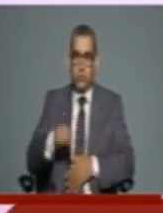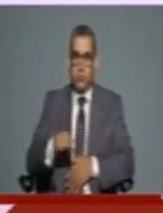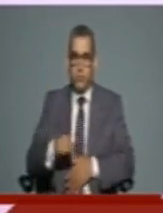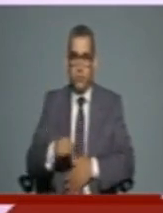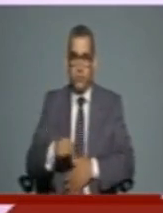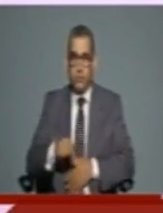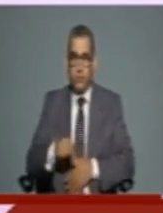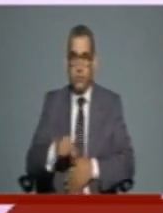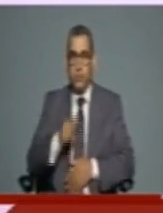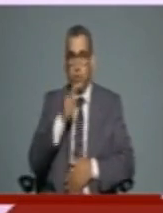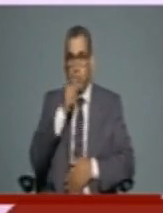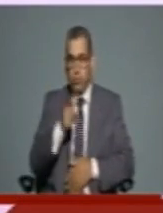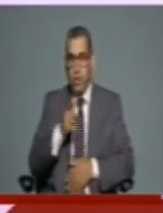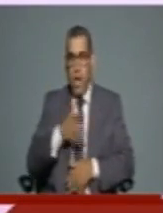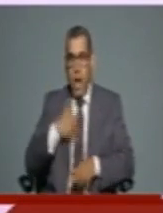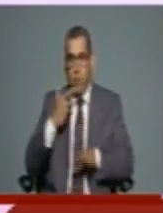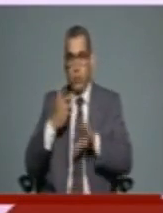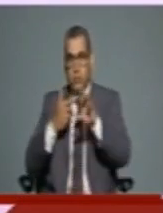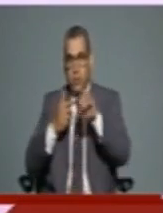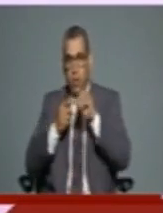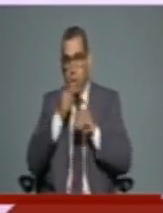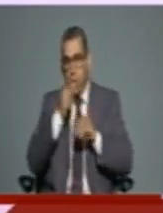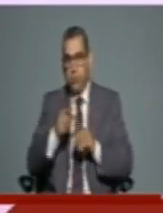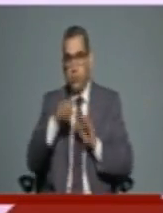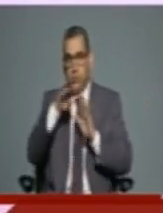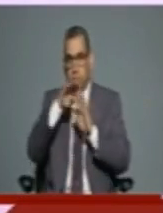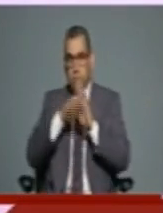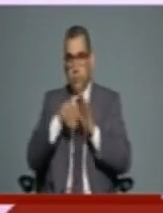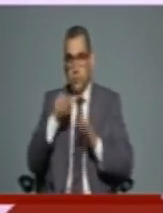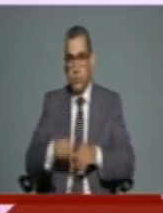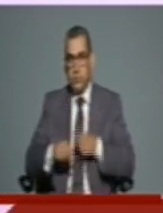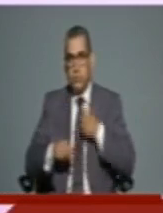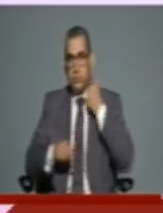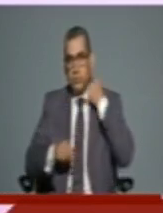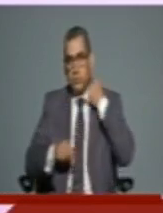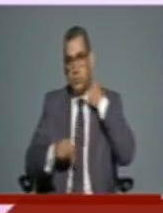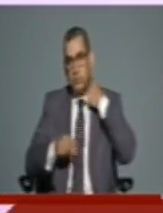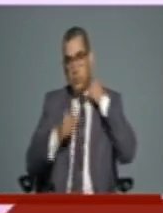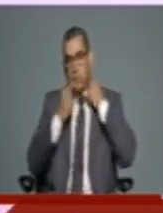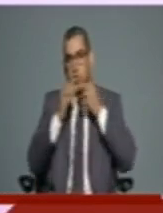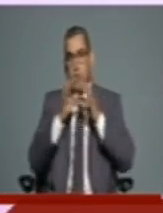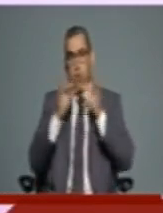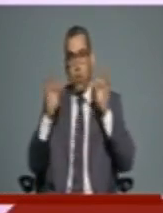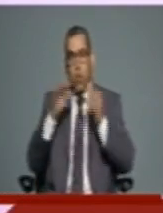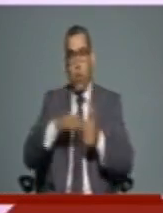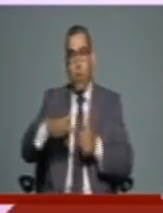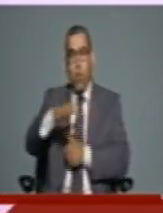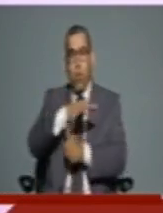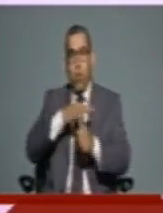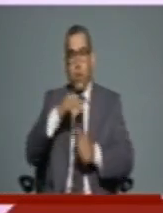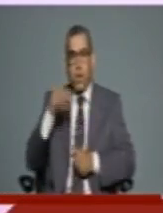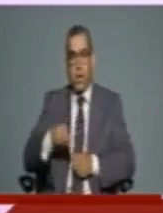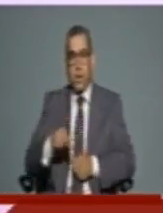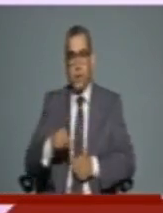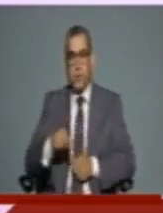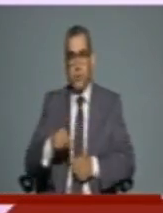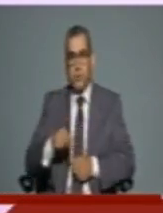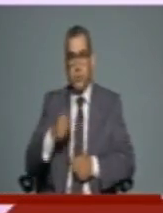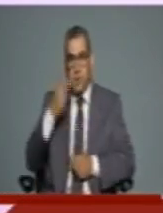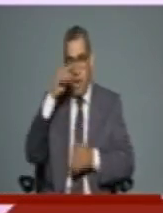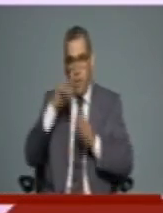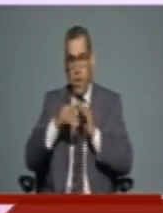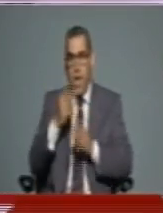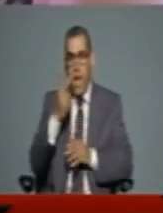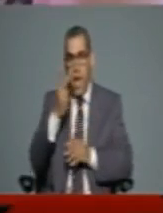أريد أن أعبر أن حكاية وطن ما بين